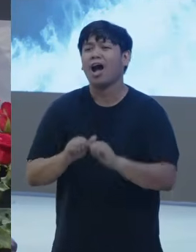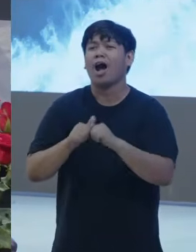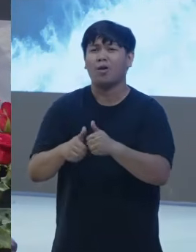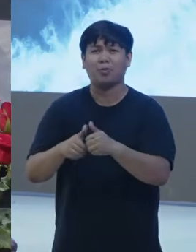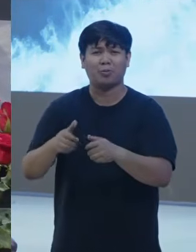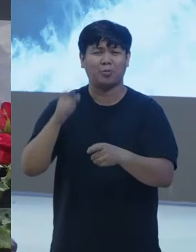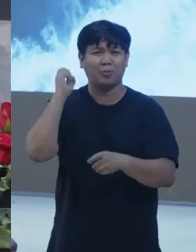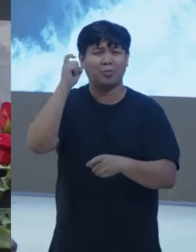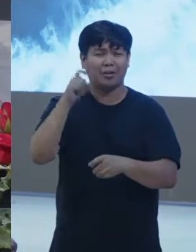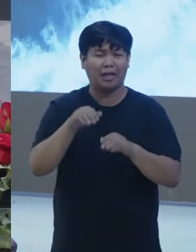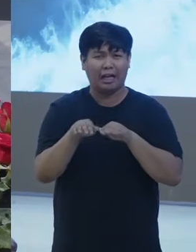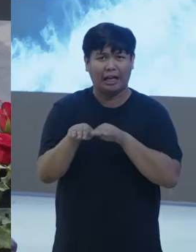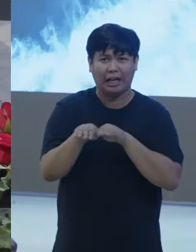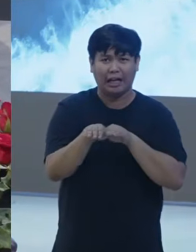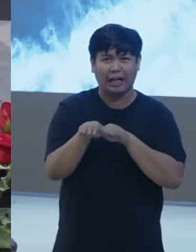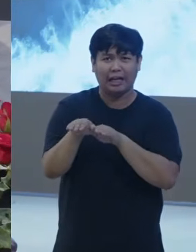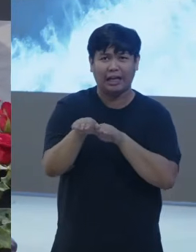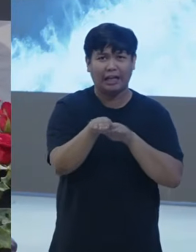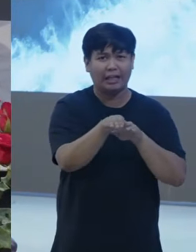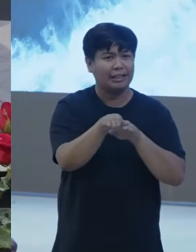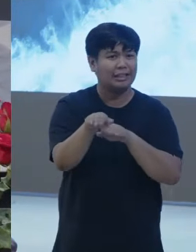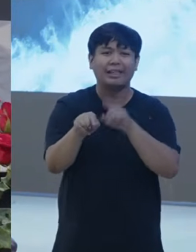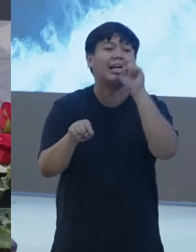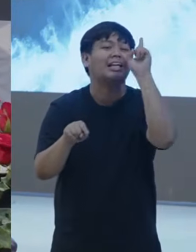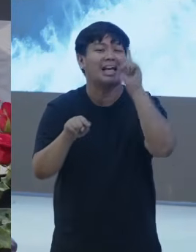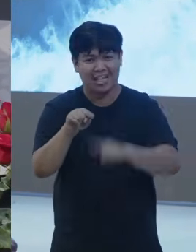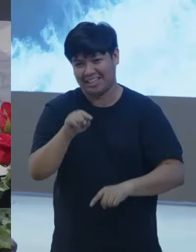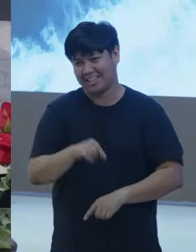20 kilometers per hour lang po ang aking takbo.